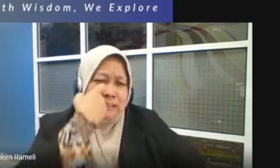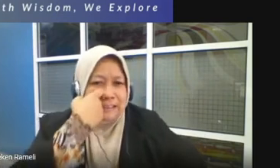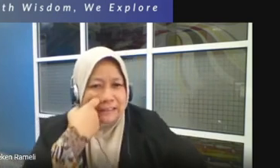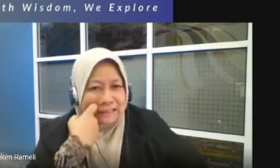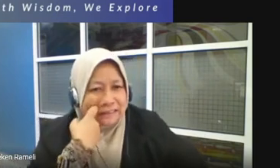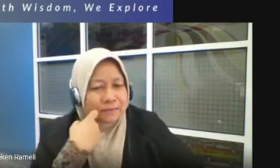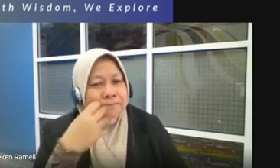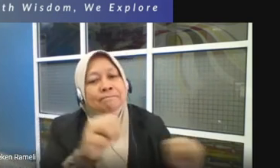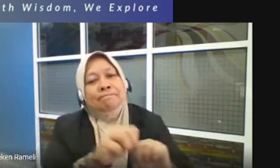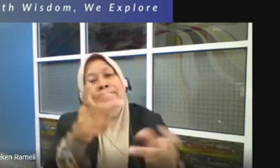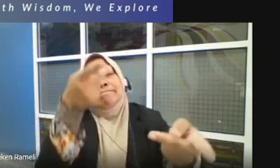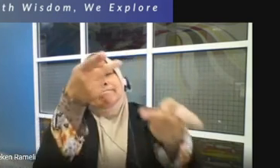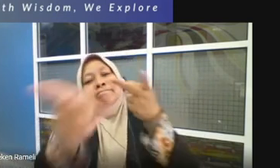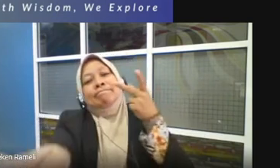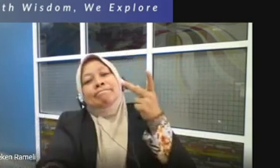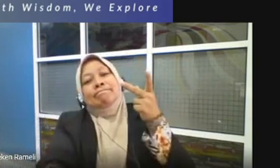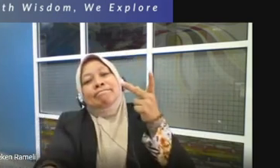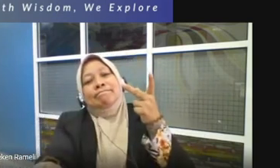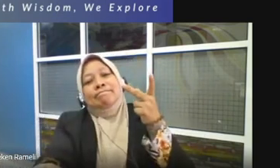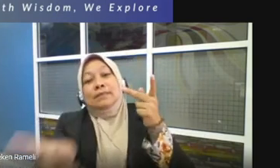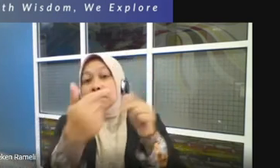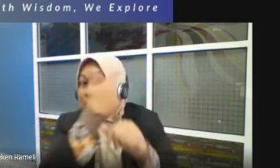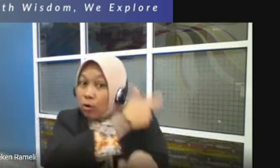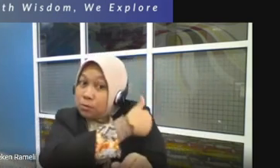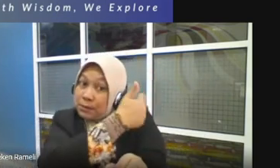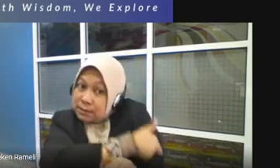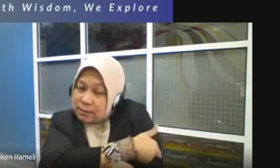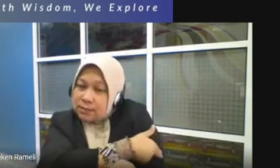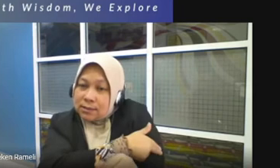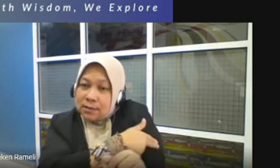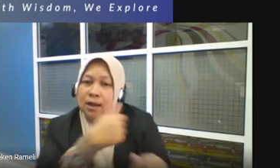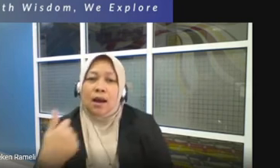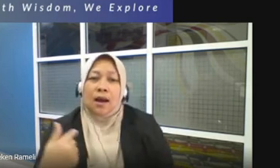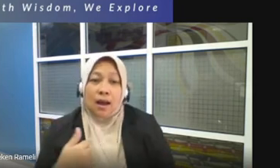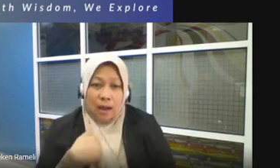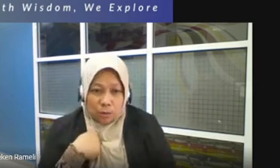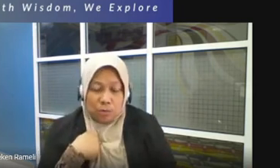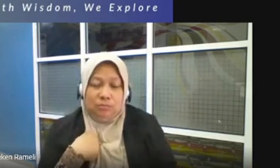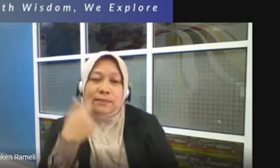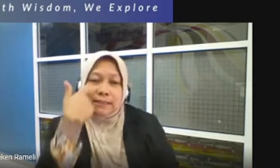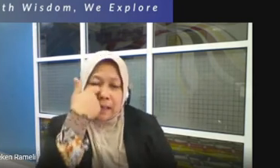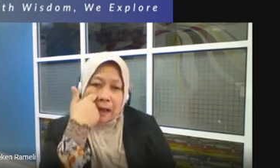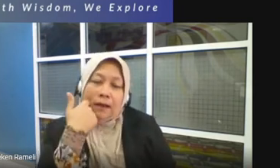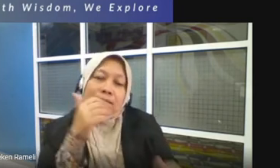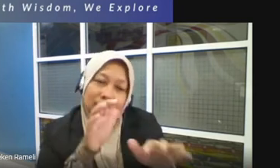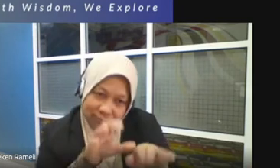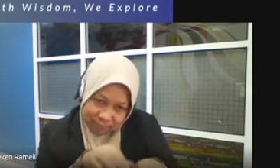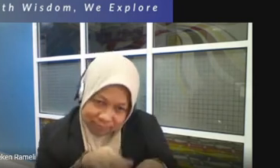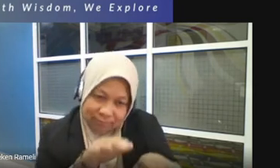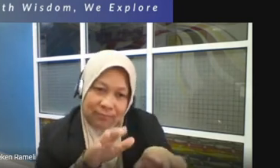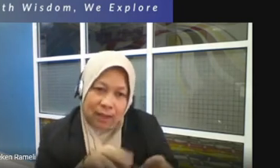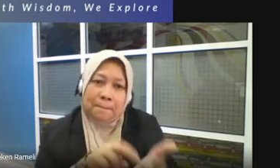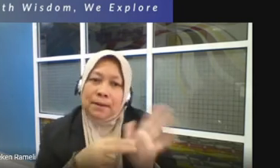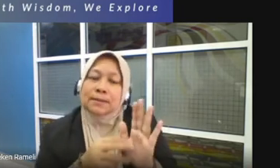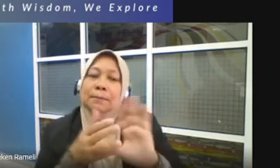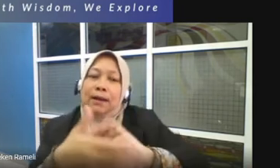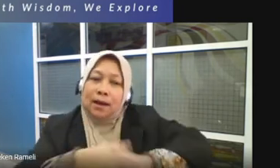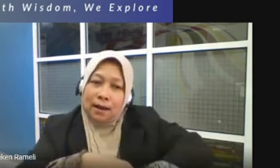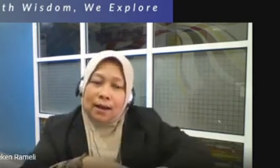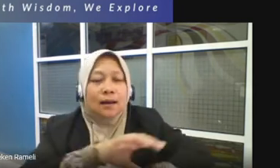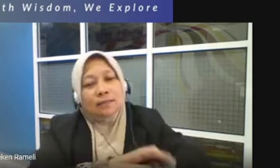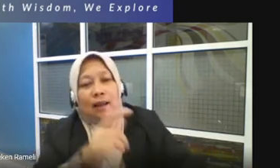tu tak kena. Jadi bila nak kata aku kesian dengan kau, kita bongkokkan sedikit badan kita dan juga kita pegang tangan dia ke